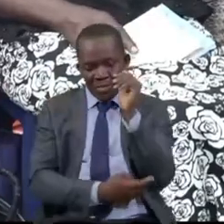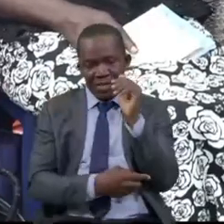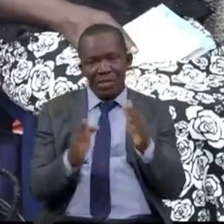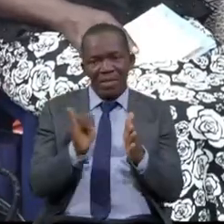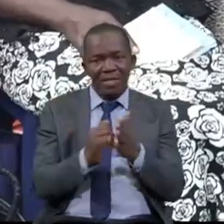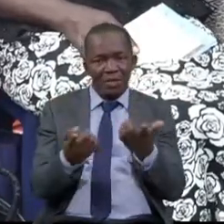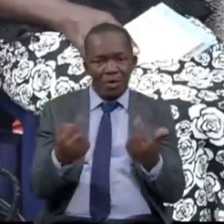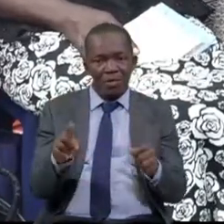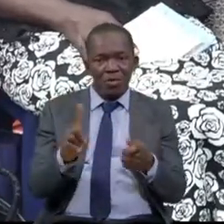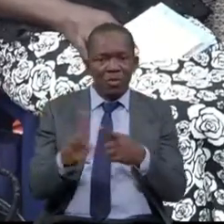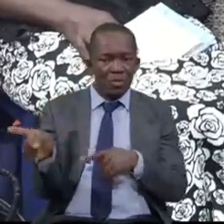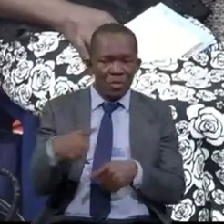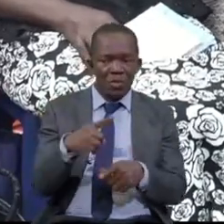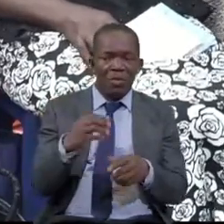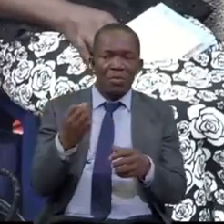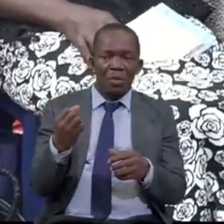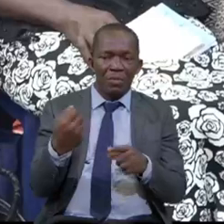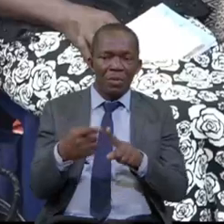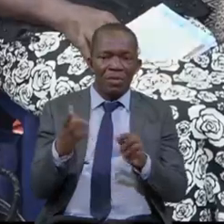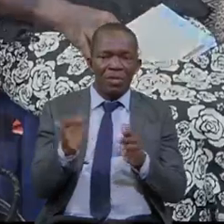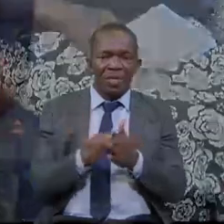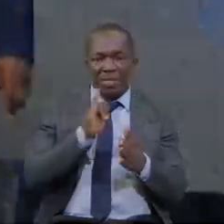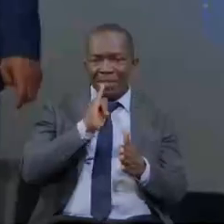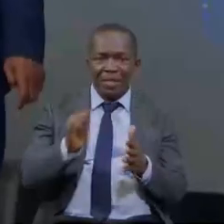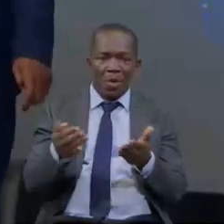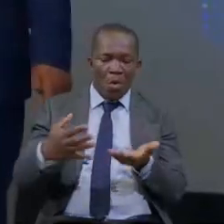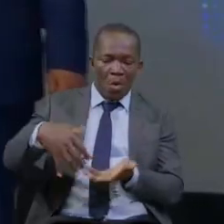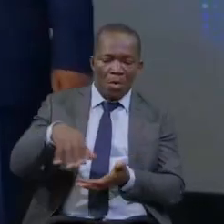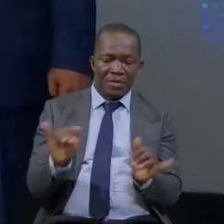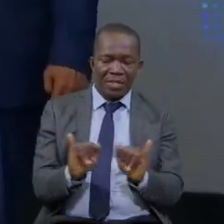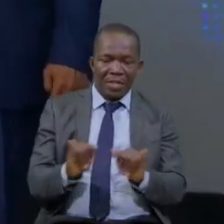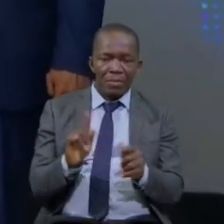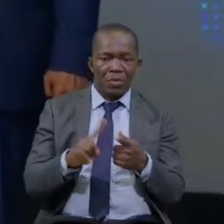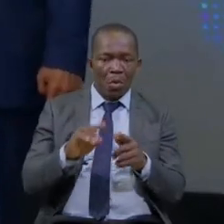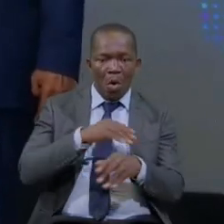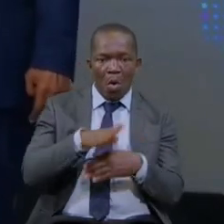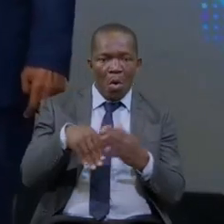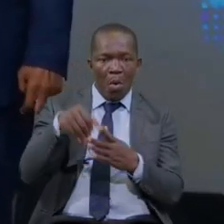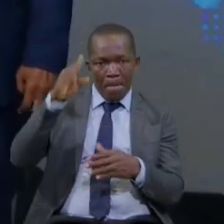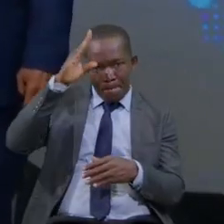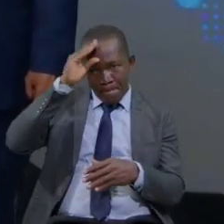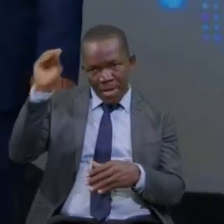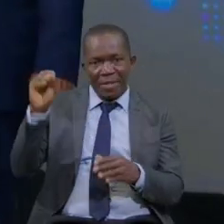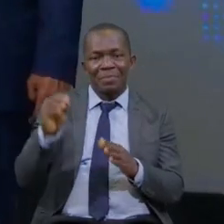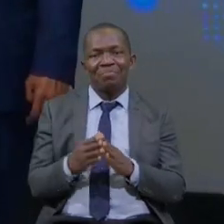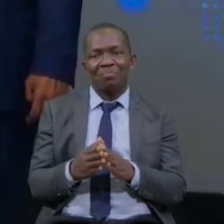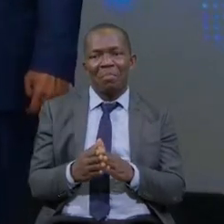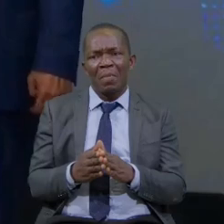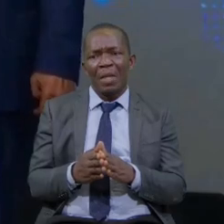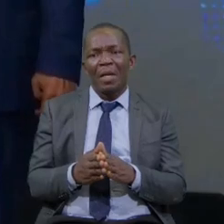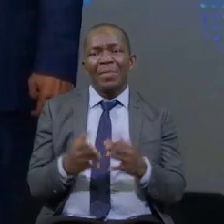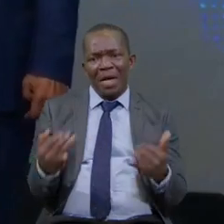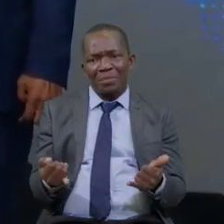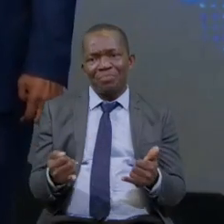et qui n'ait été commune aux autres. Voyez, quelle que soit la tentation que tu endures, quelqu'un d'autre dans le royaume de